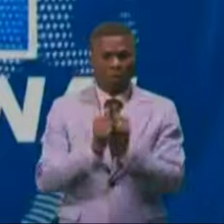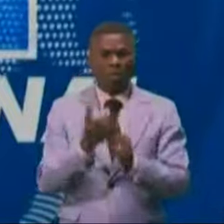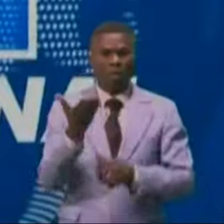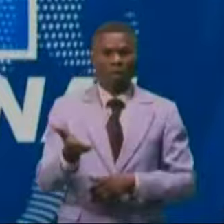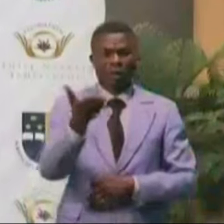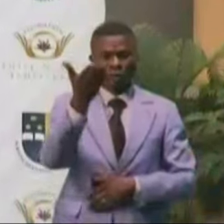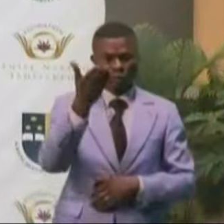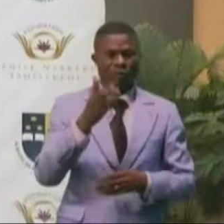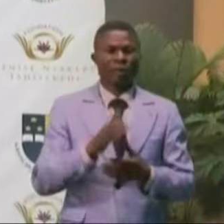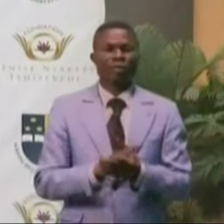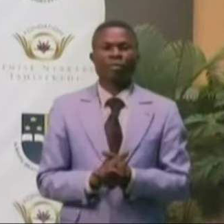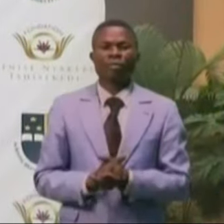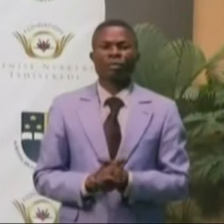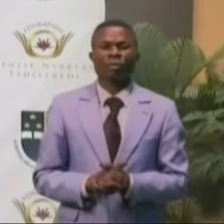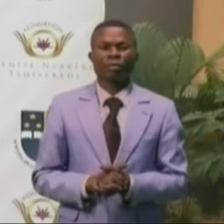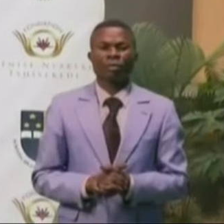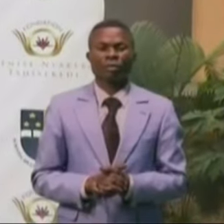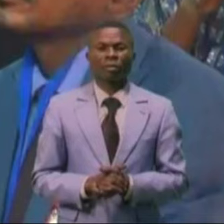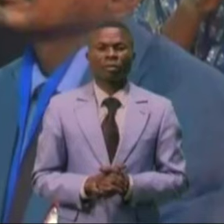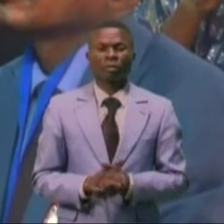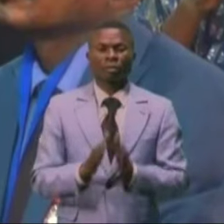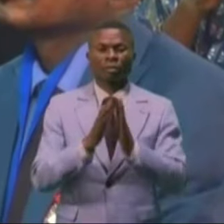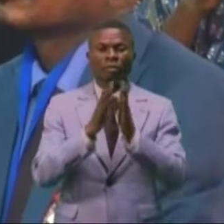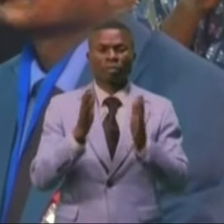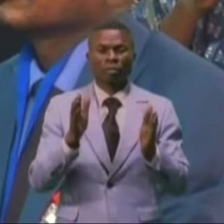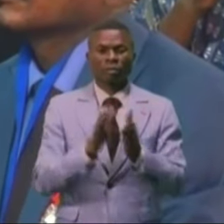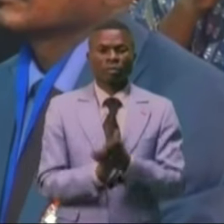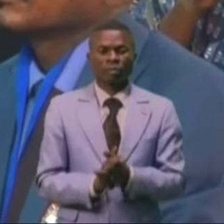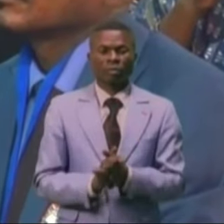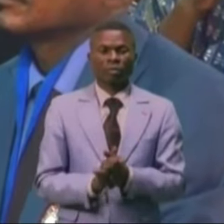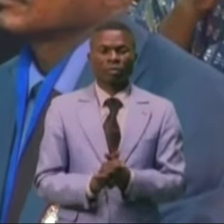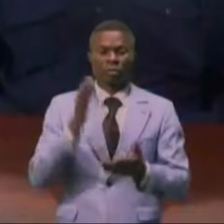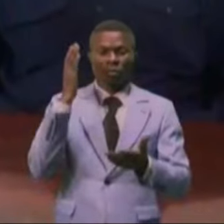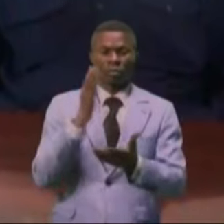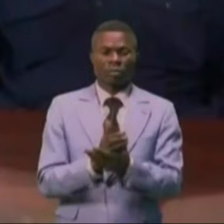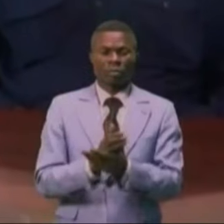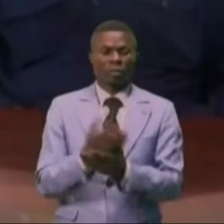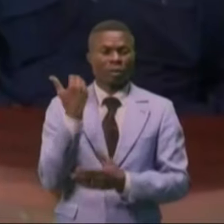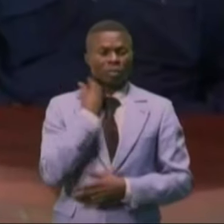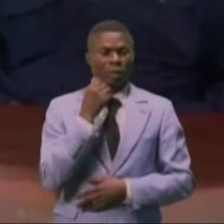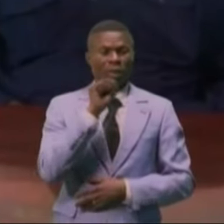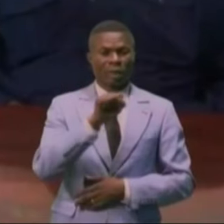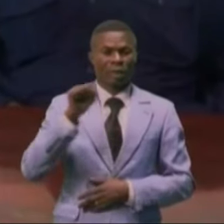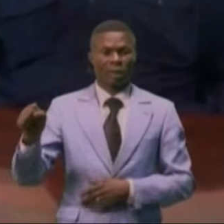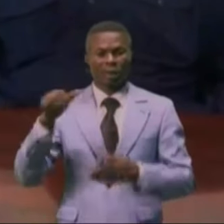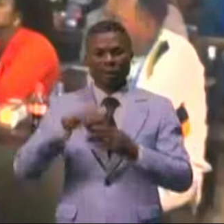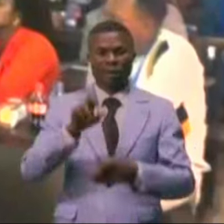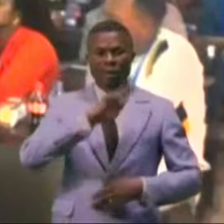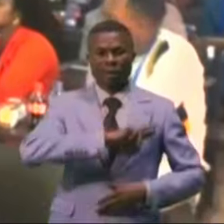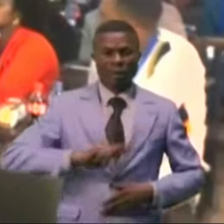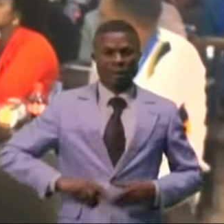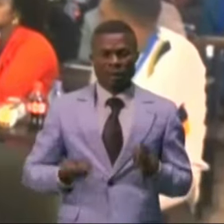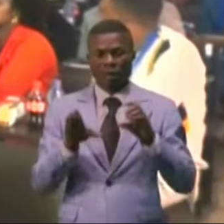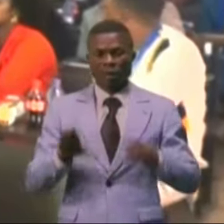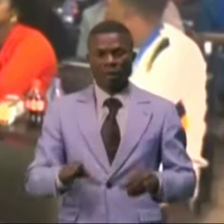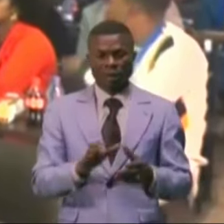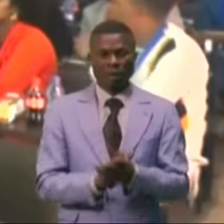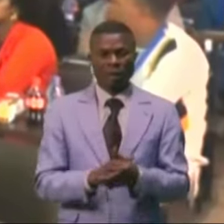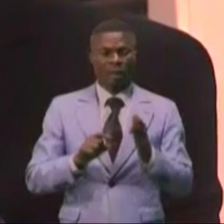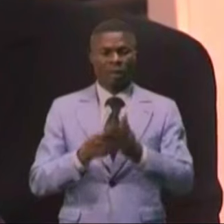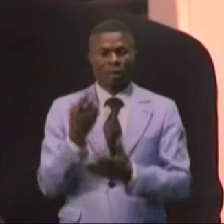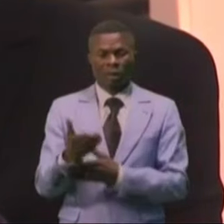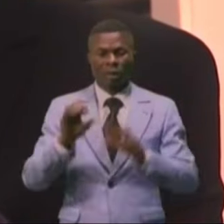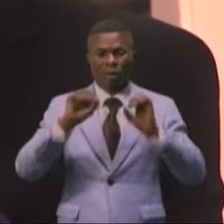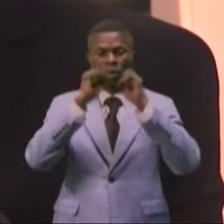Tondwangu. Messe scientifique pour la lutte contre l'anémie SS en République démocratique du Congo pour une première. La